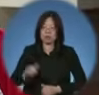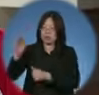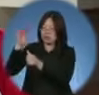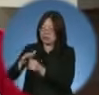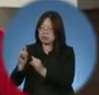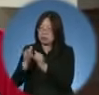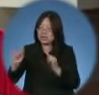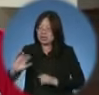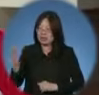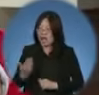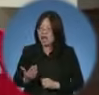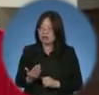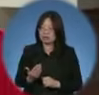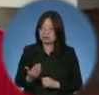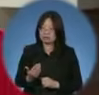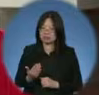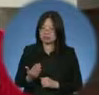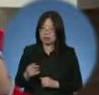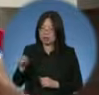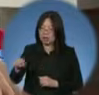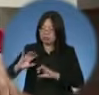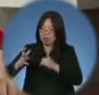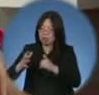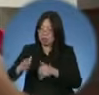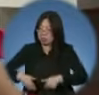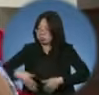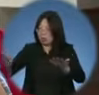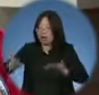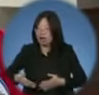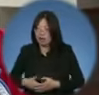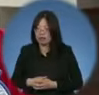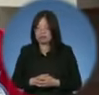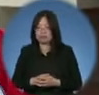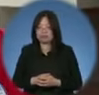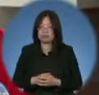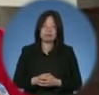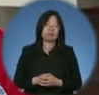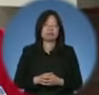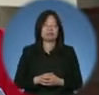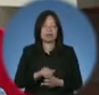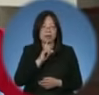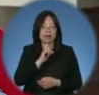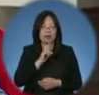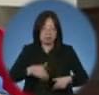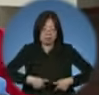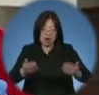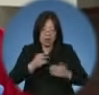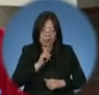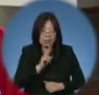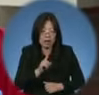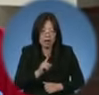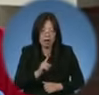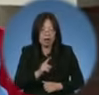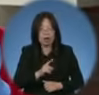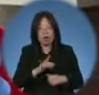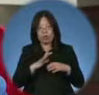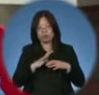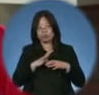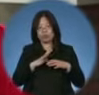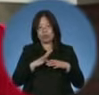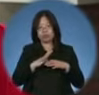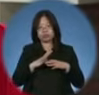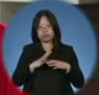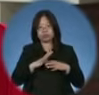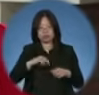된다. 이거 낙오자가 되면 뭐 실패자가 되면 넌 세상 쓸모없는 인간이 그렇죠, 된다. 그렇죠, 그렇죠. 이 쓸모 없어진다라는 것처럼 무서운 건